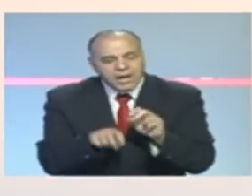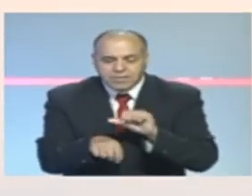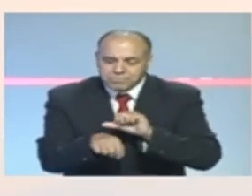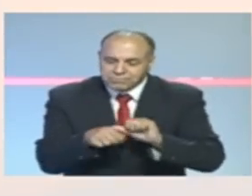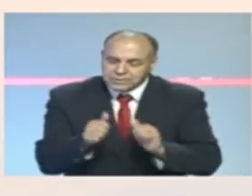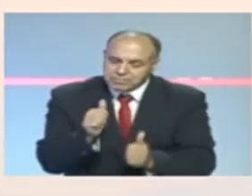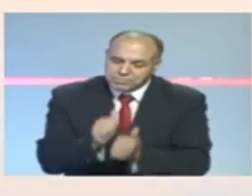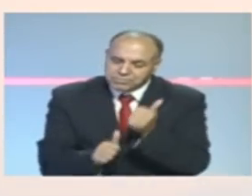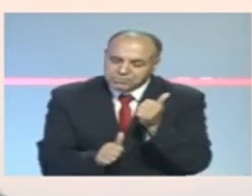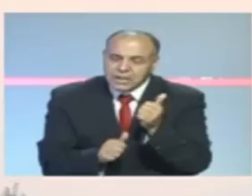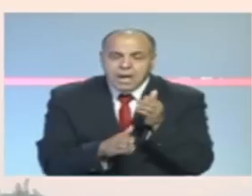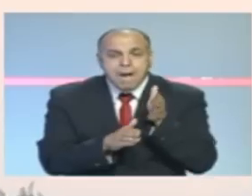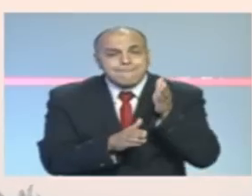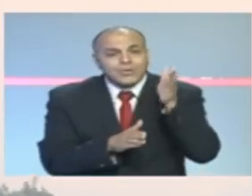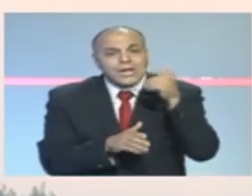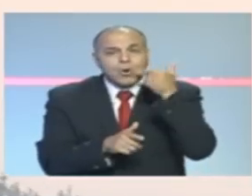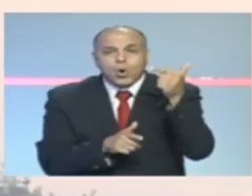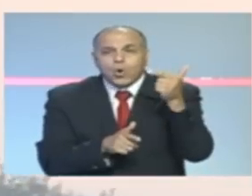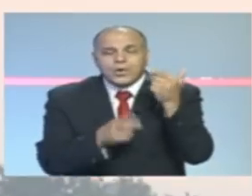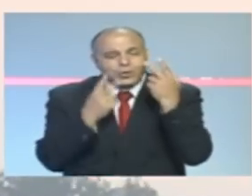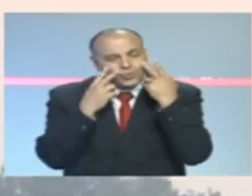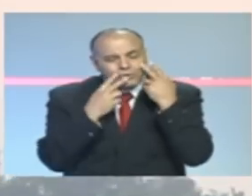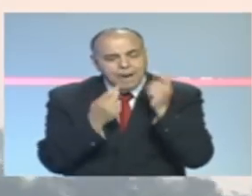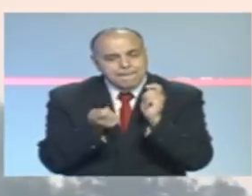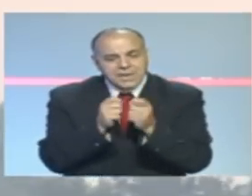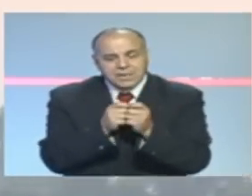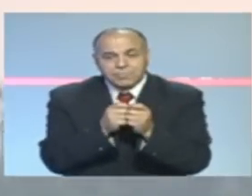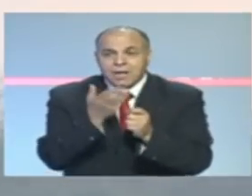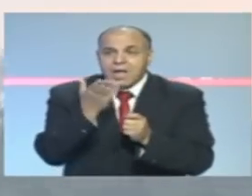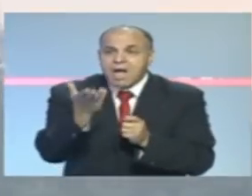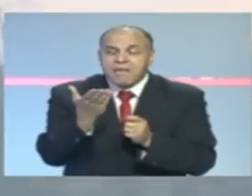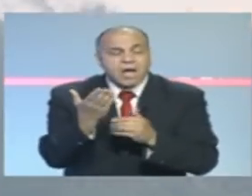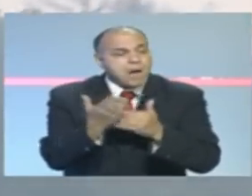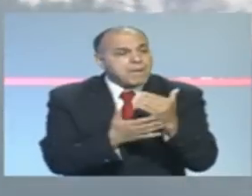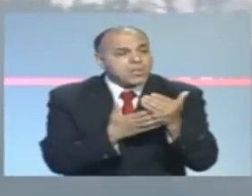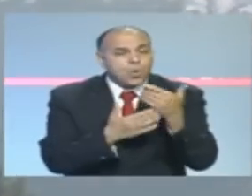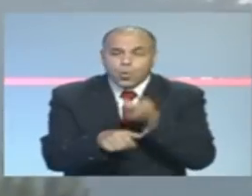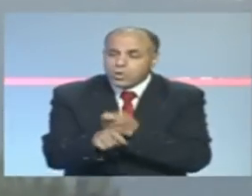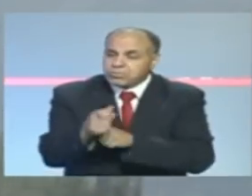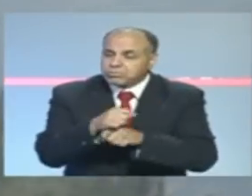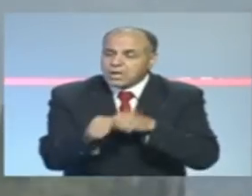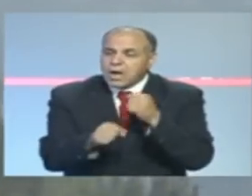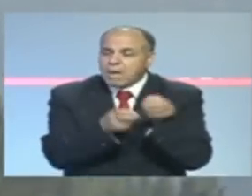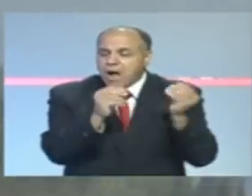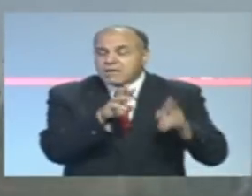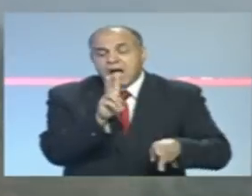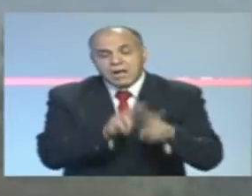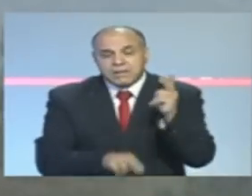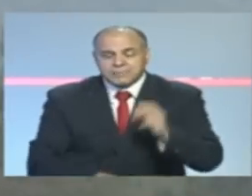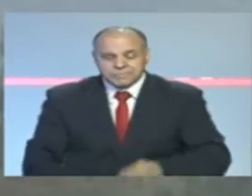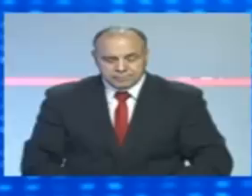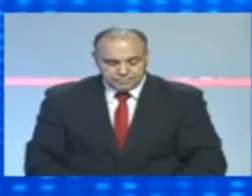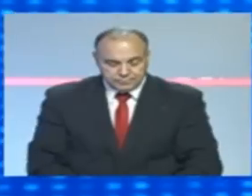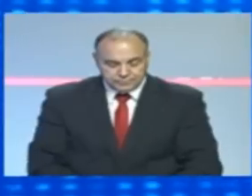ويسيء المستقبل في عدمه المشهد سواعد البناء اقوى من معاول الهدم